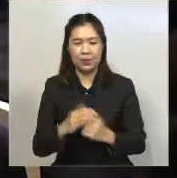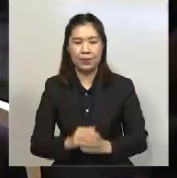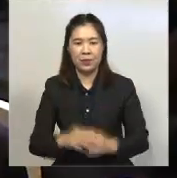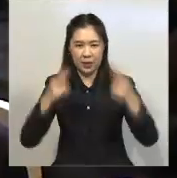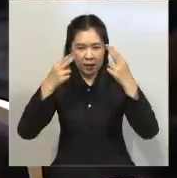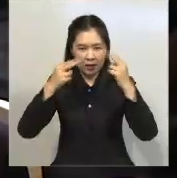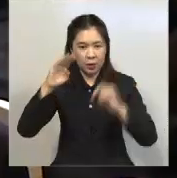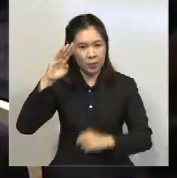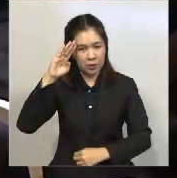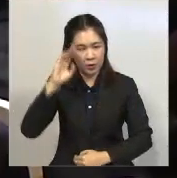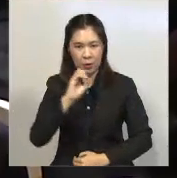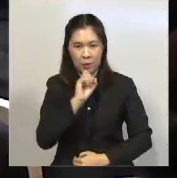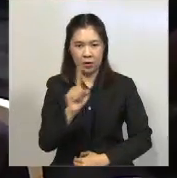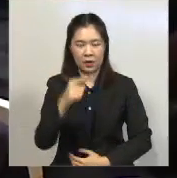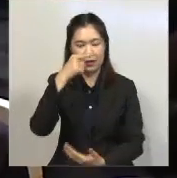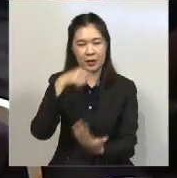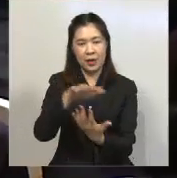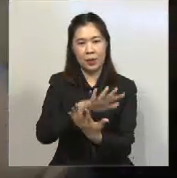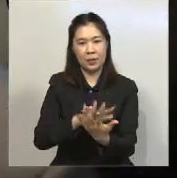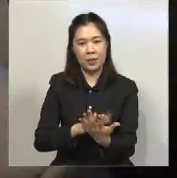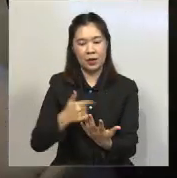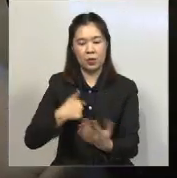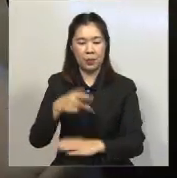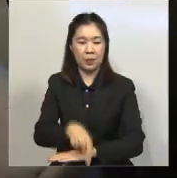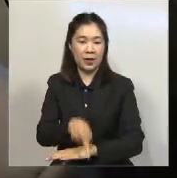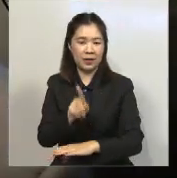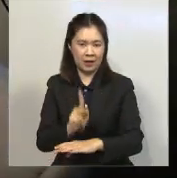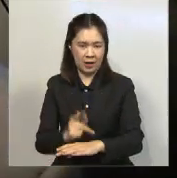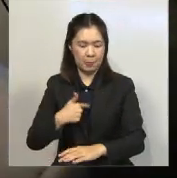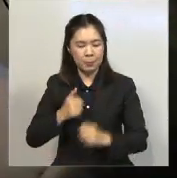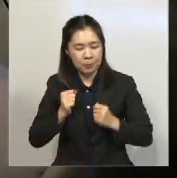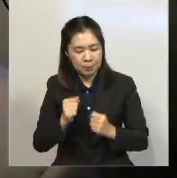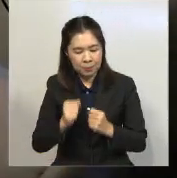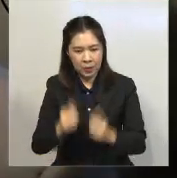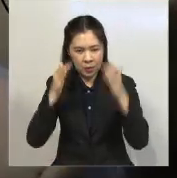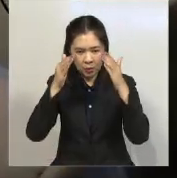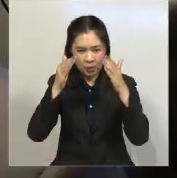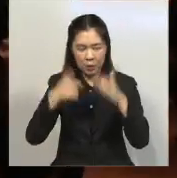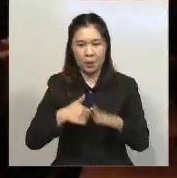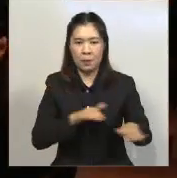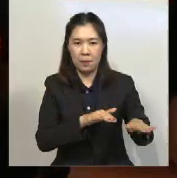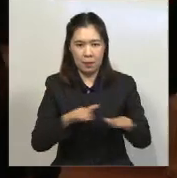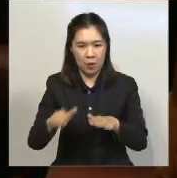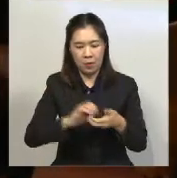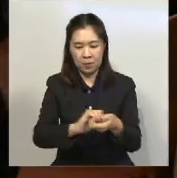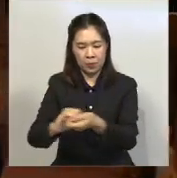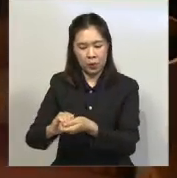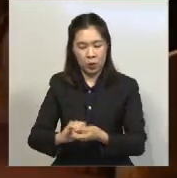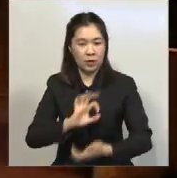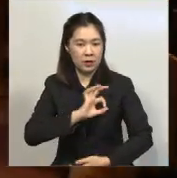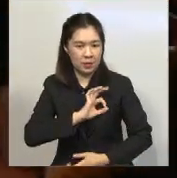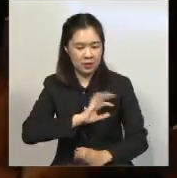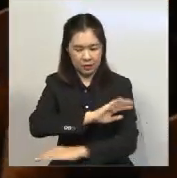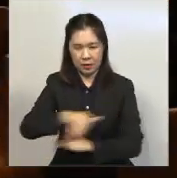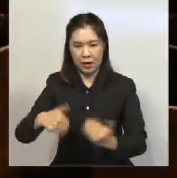ได้กล่าวคำยืนยันว่าประเทศไทยในฐานะประธานอาเซียนมีความมุ่งมั่นตั้งใจและมีความพร้อมในการร่วมมือกับสมาชิก